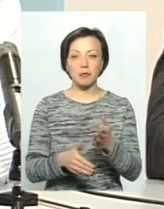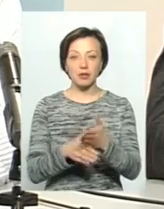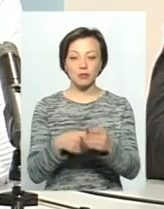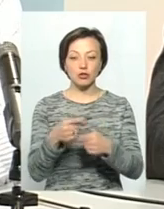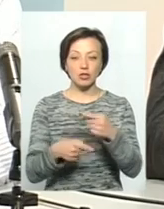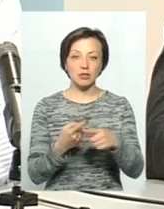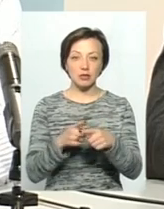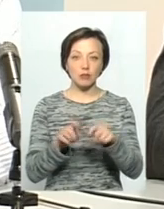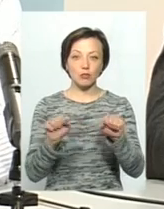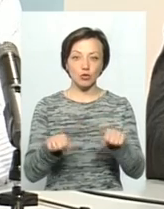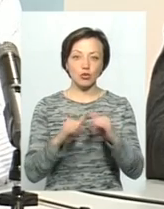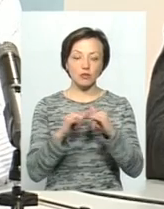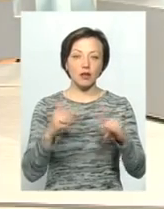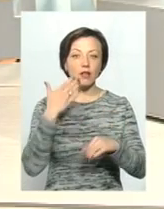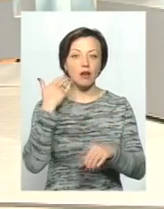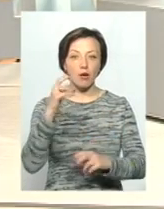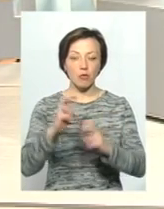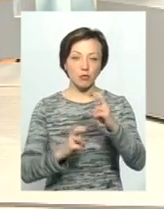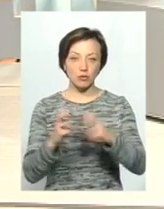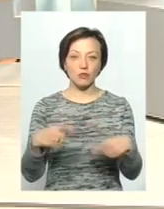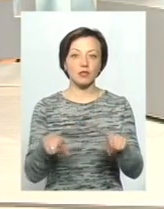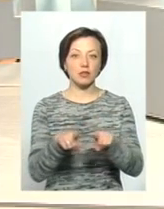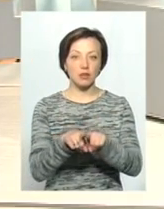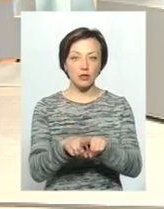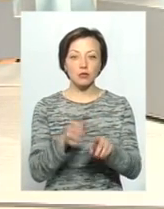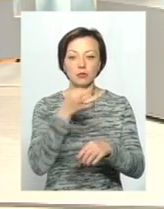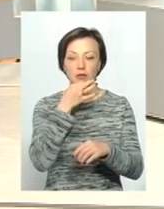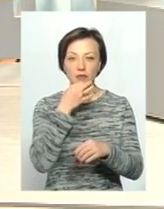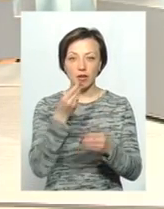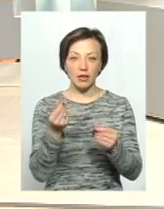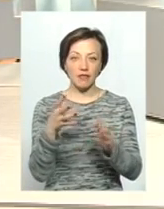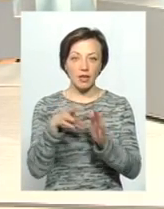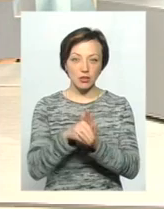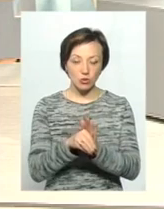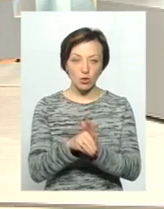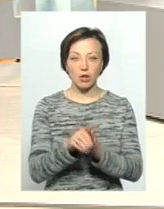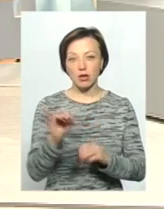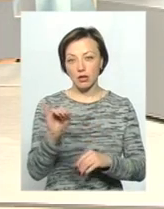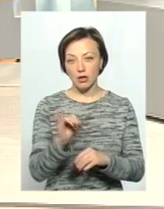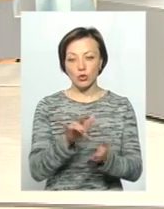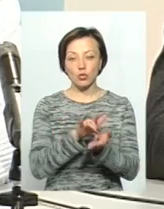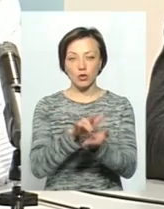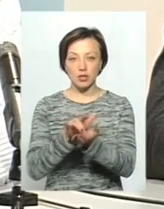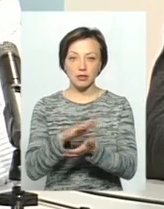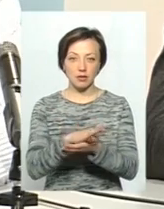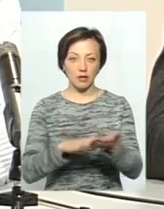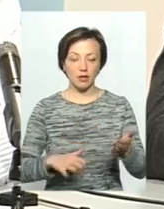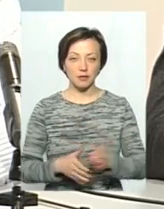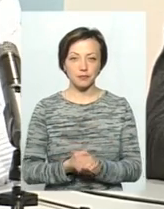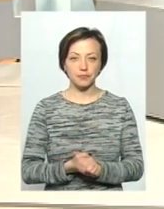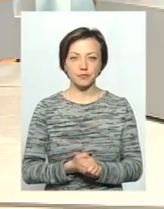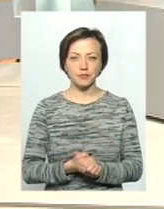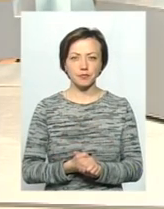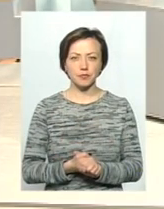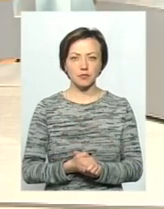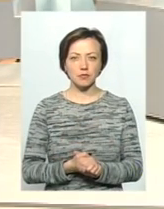нього може розвиватися слегка промисловість, яка теж приваблює інвестора, туристів і так далі. Ну,